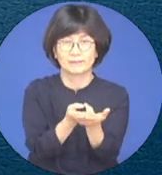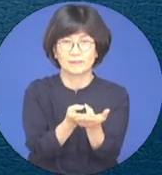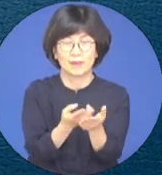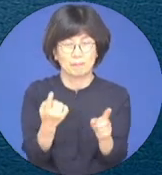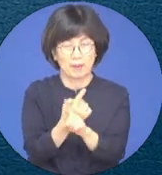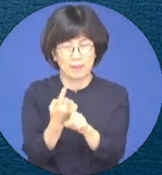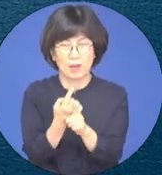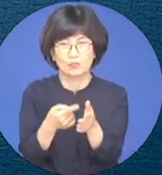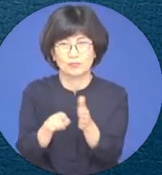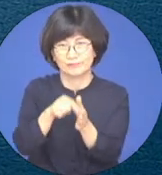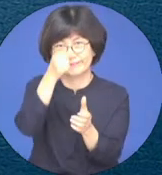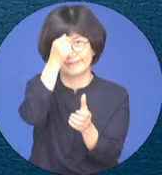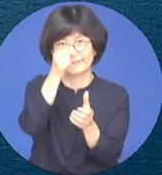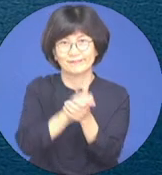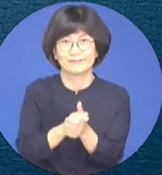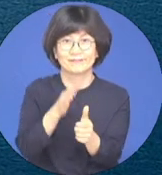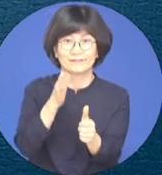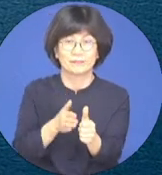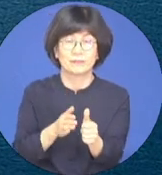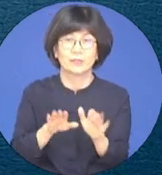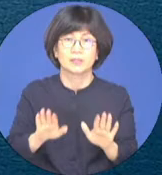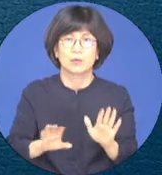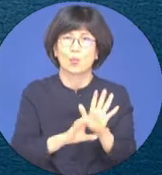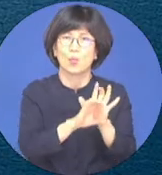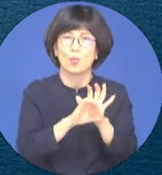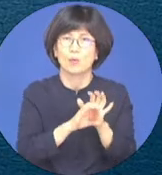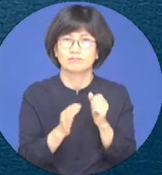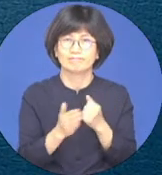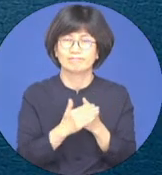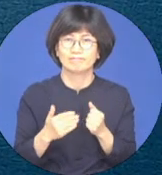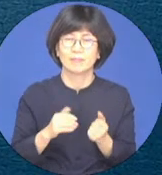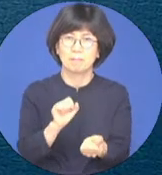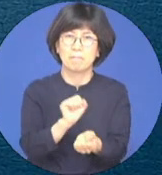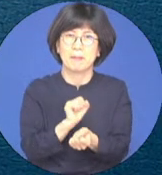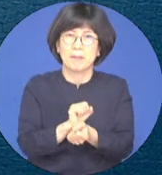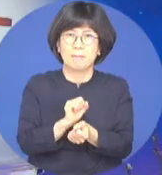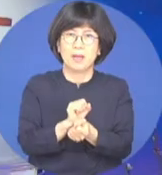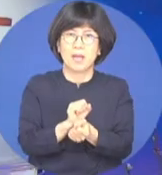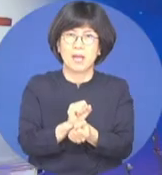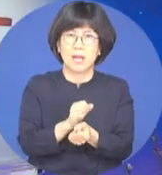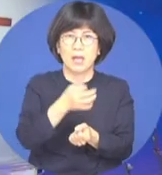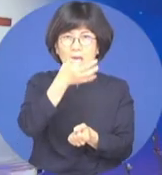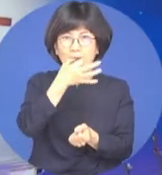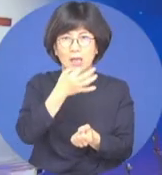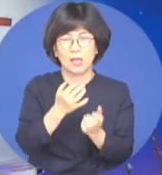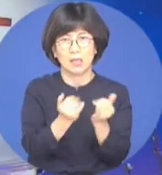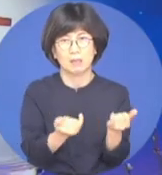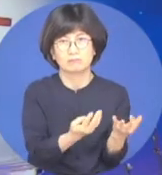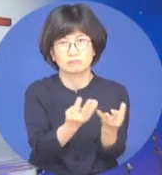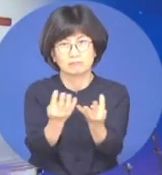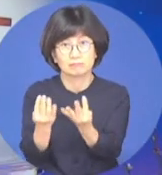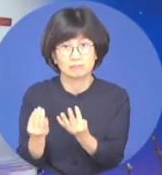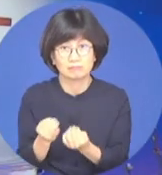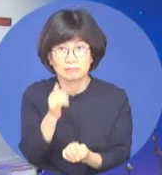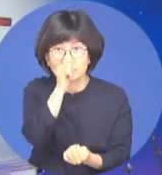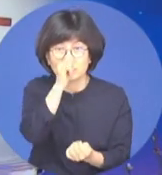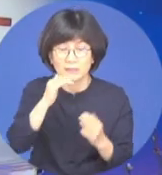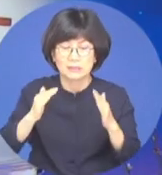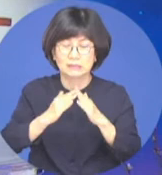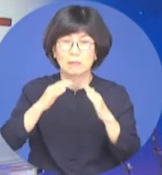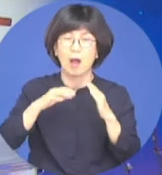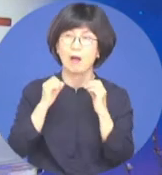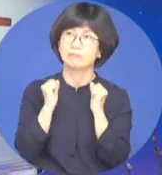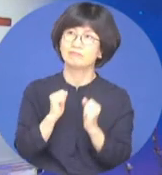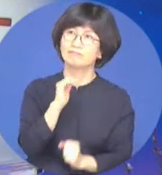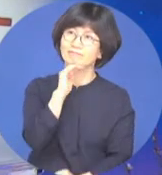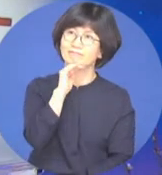주시길 바라고요. 우리 코로나로 인해서 이제 감염으로 인해서 이제 힘들어하시는 분들이 많이 있잖아요. 가정에서 회복을 기다리는 분,